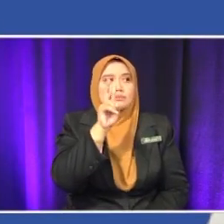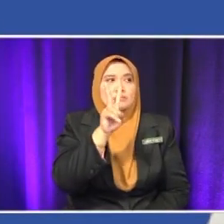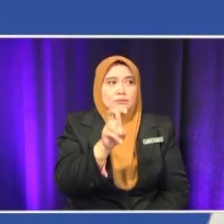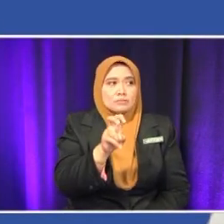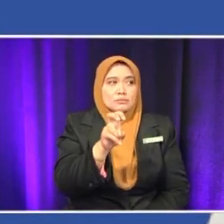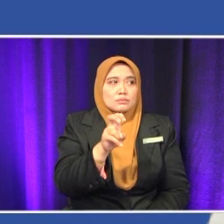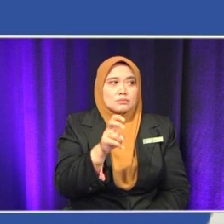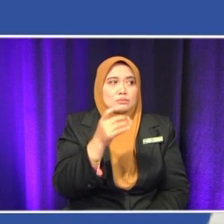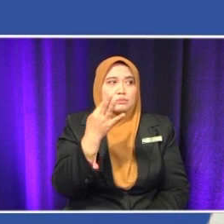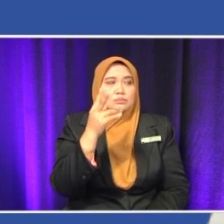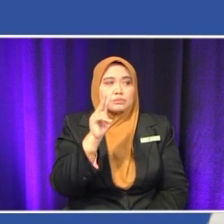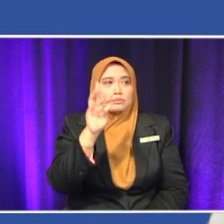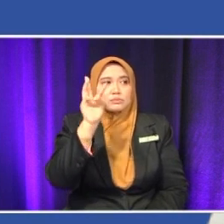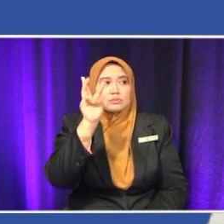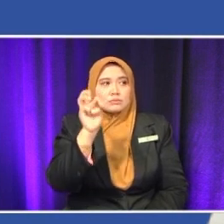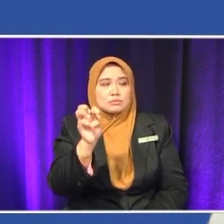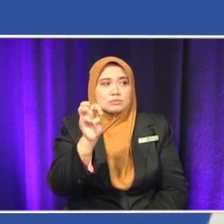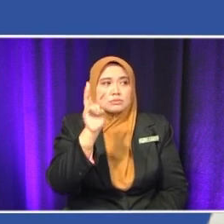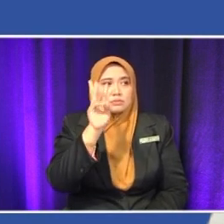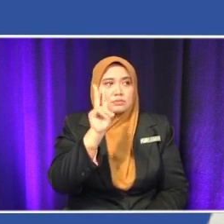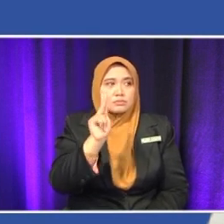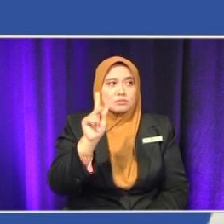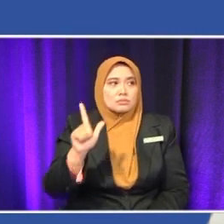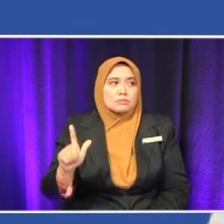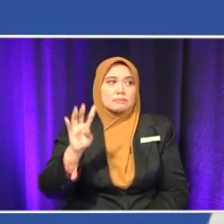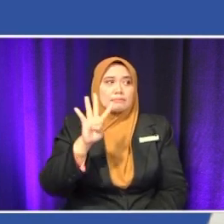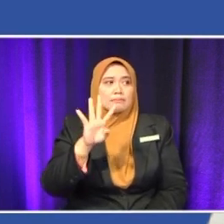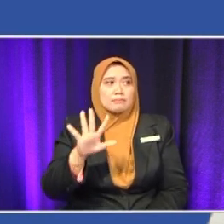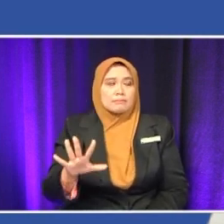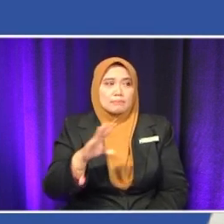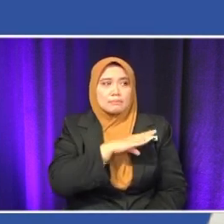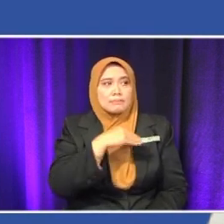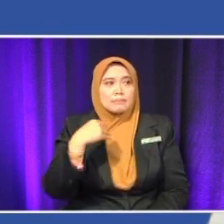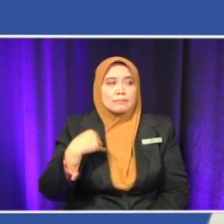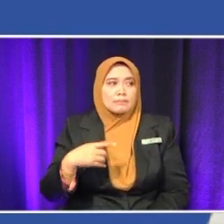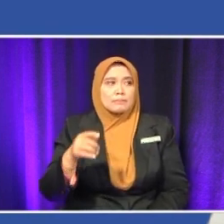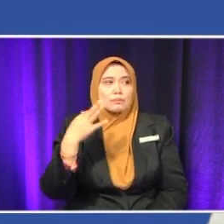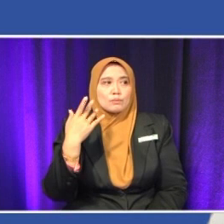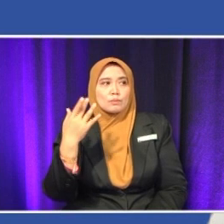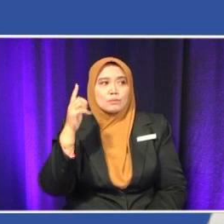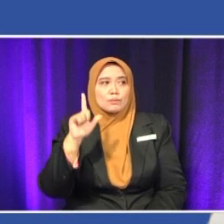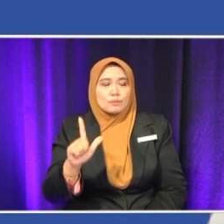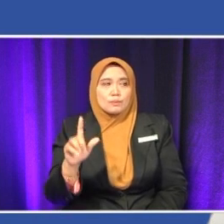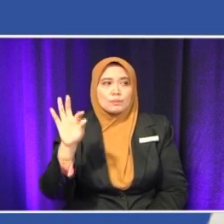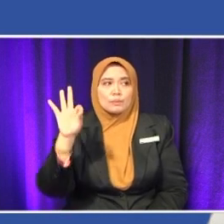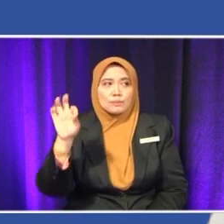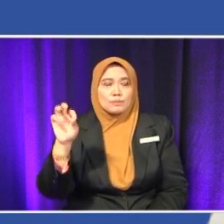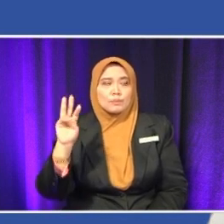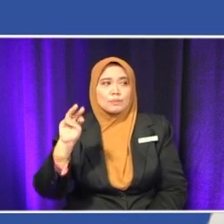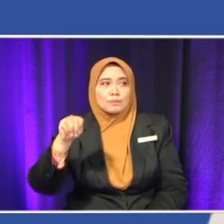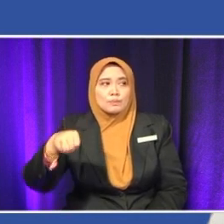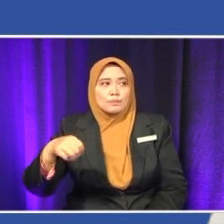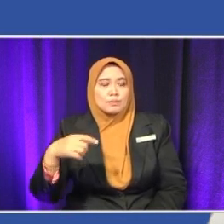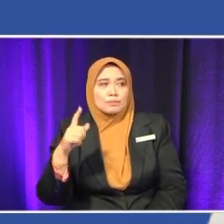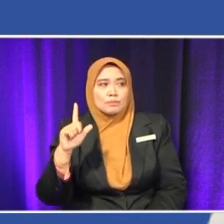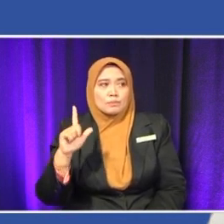minit, transit di K 60 minit, dari K ke L 45 minit dan transit di L 90 minit dan dari L ke